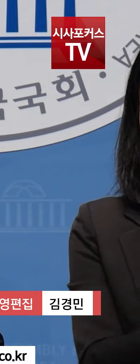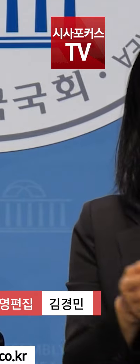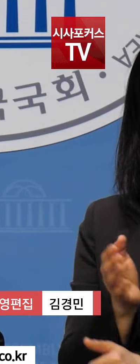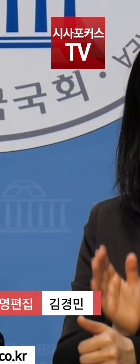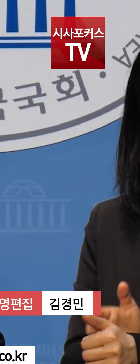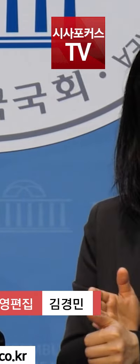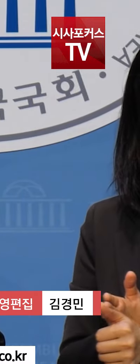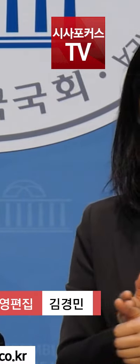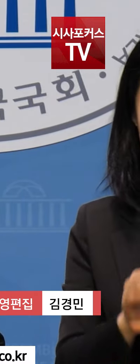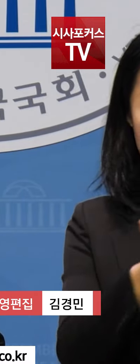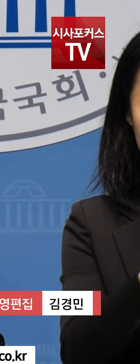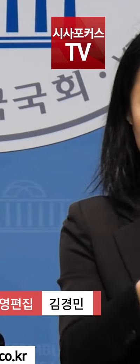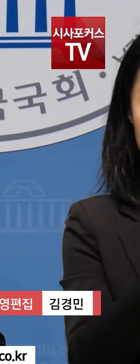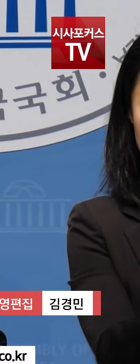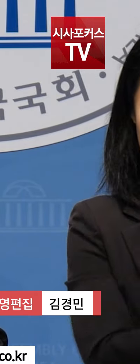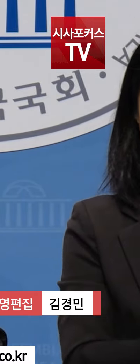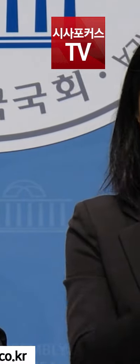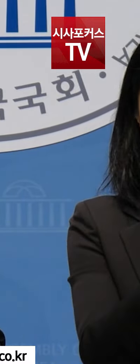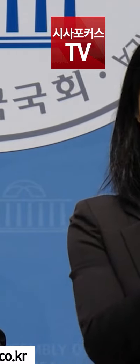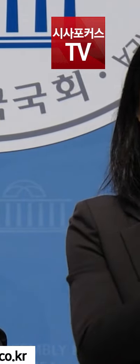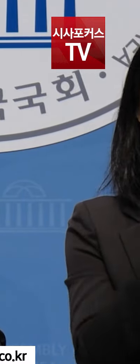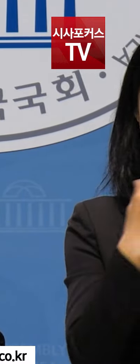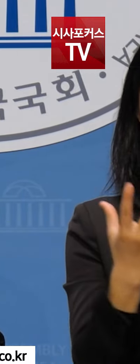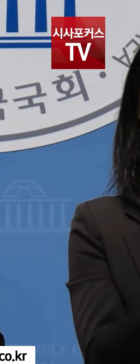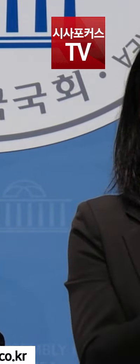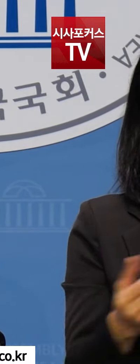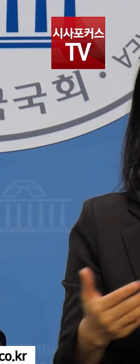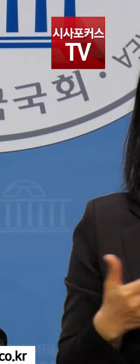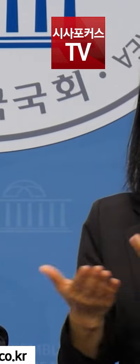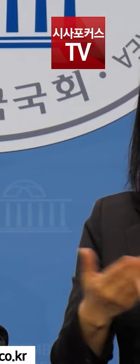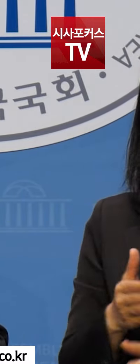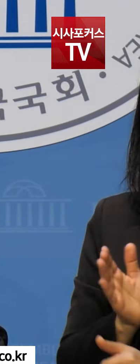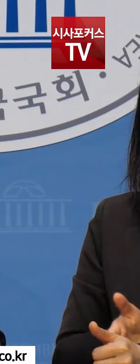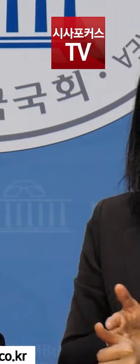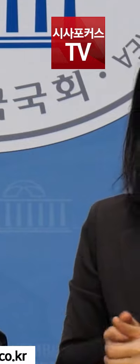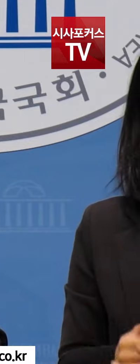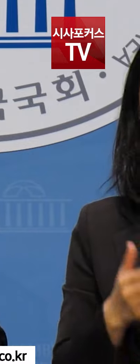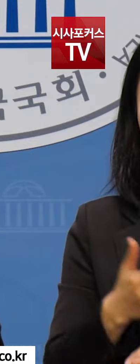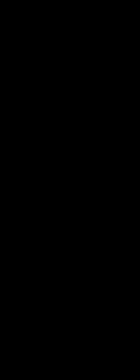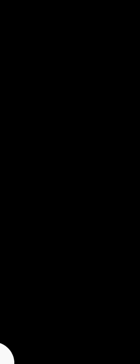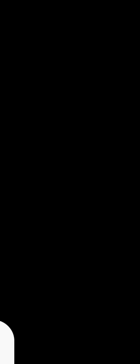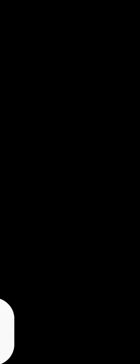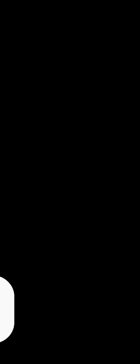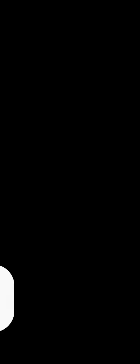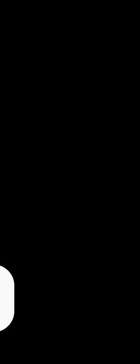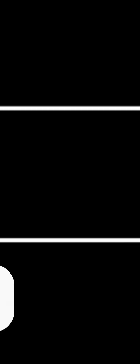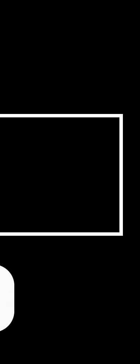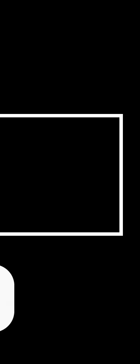방통위의 완전한 구성에 협조해야 할 것입니다. 감사합니다.